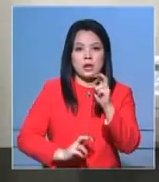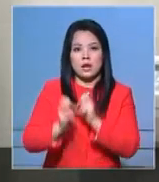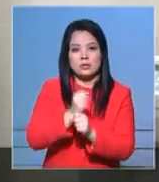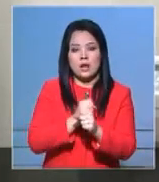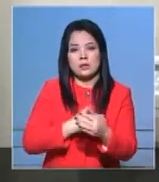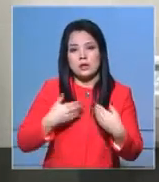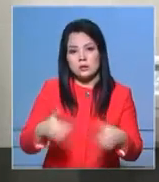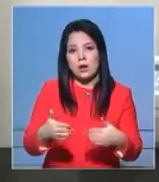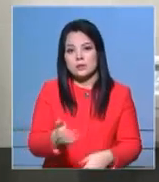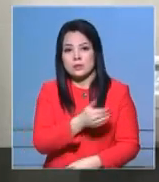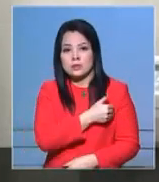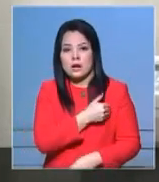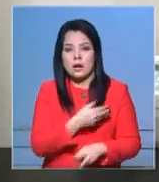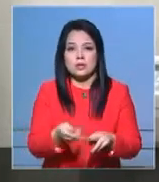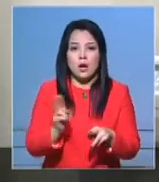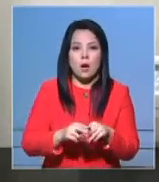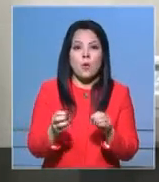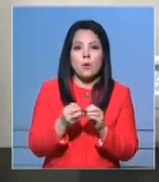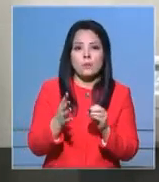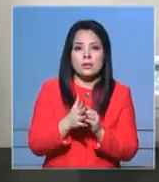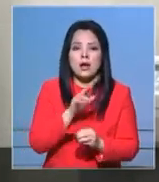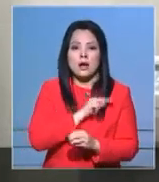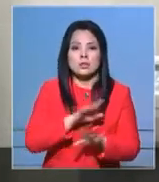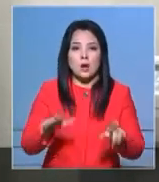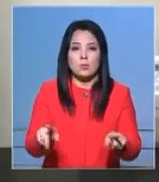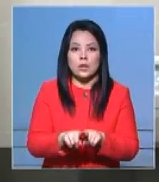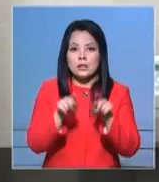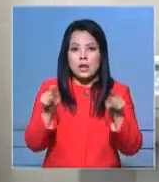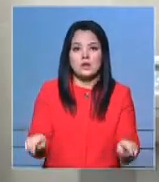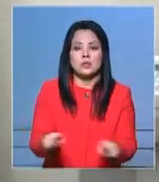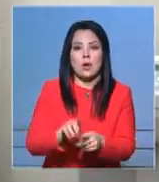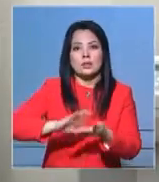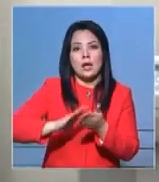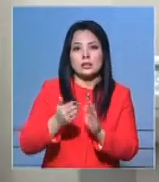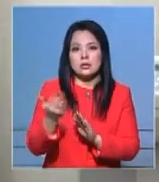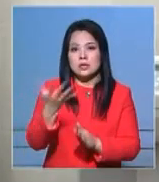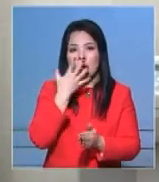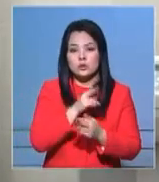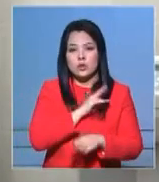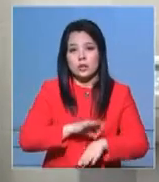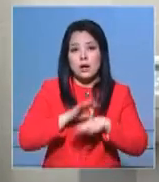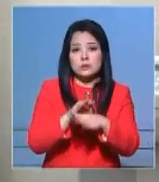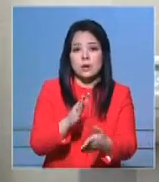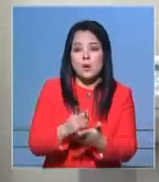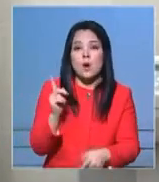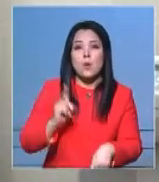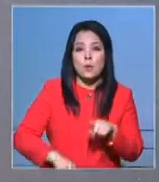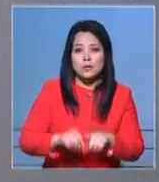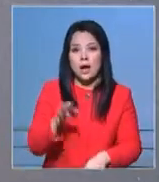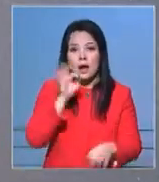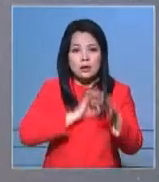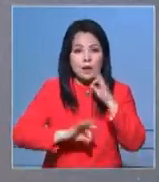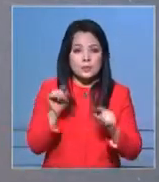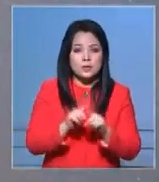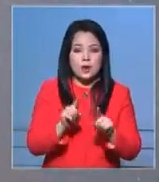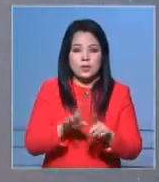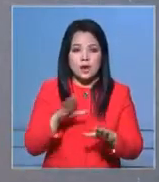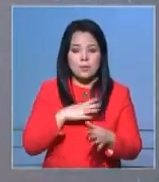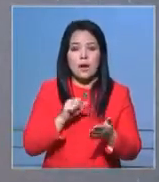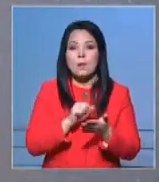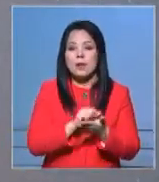атсалыспақ. Қазірдің өзінде 15 кәсіпорын бірлесіп консорциялық келісім шарт жасасты. Бұл отандық фармацевтиканың маркетингі